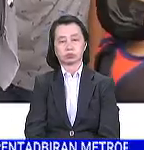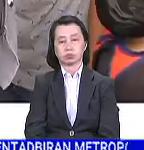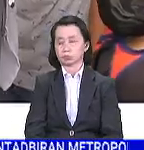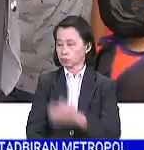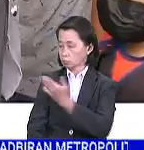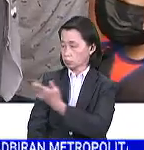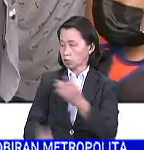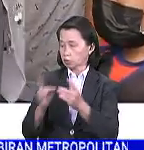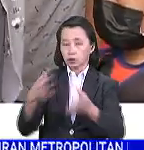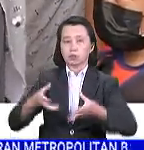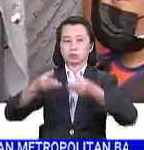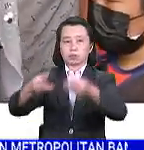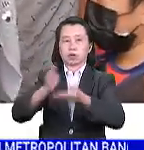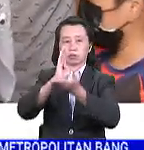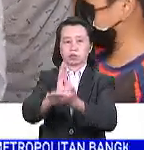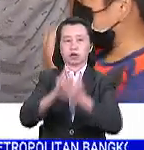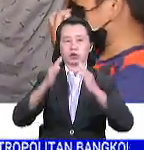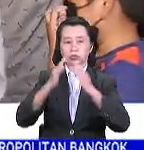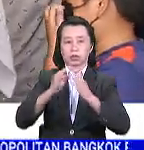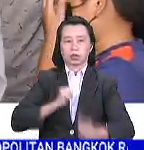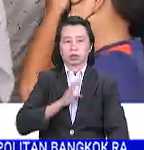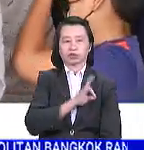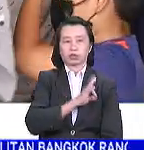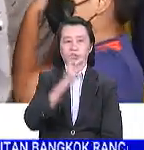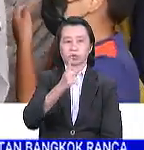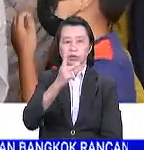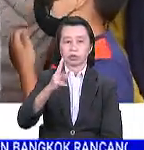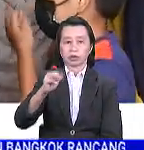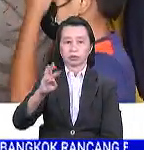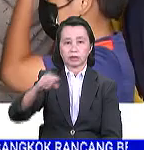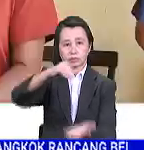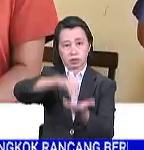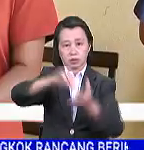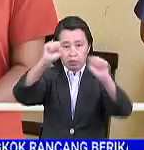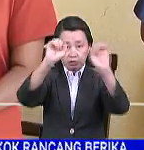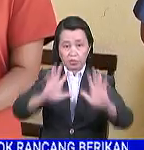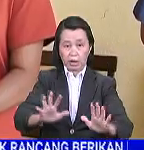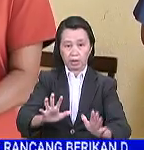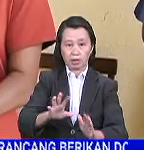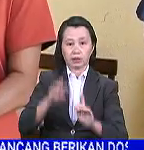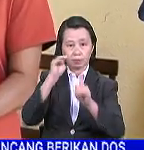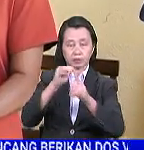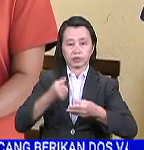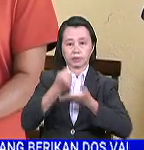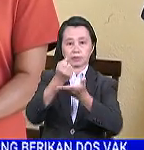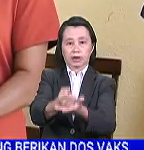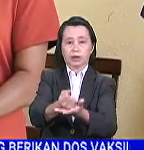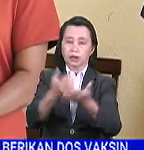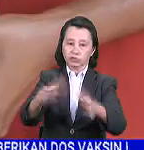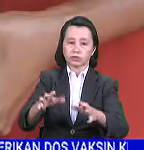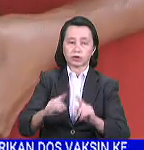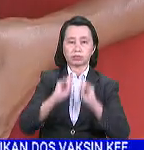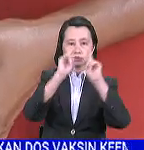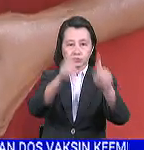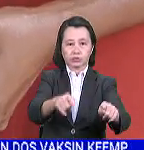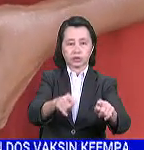Beliau ditemui selepas menyerahkan bantuan di kediaman kakitangan terjejas di Shah Alam. Dalam pada itu, misi bantuan KKMM juga telah